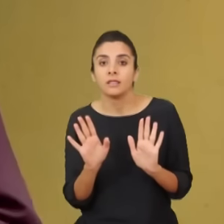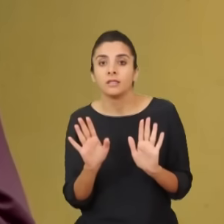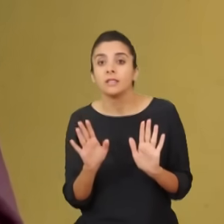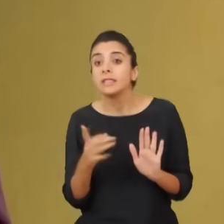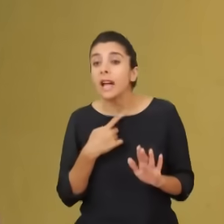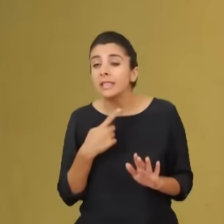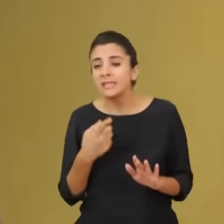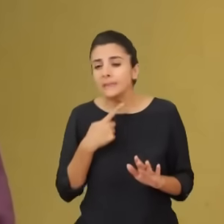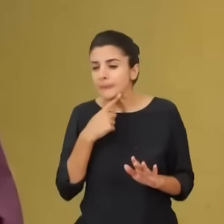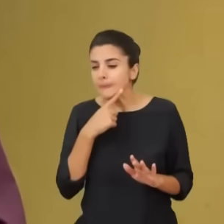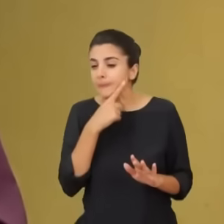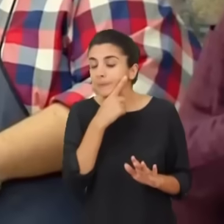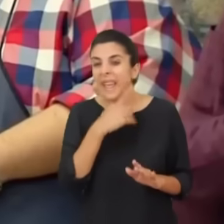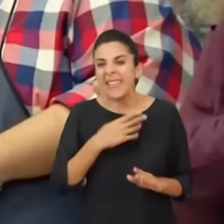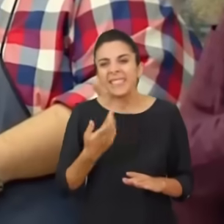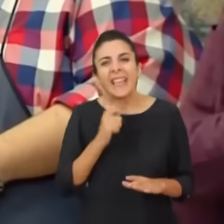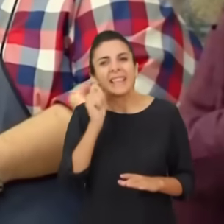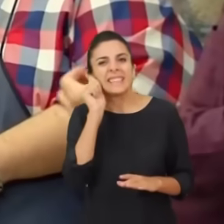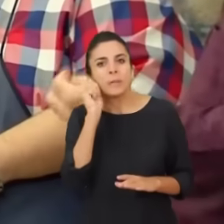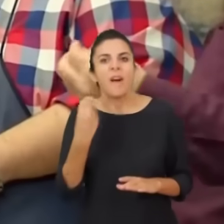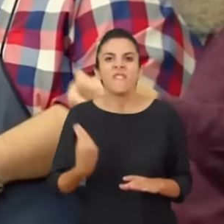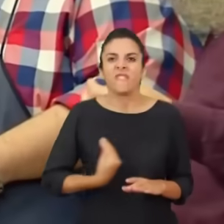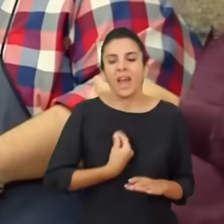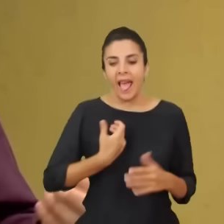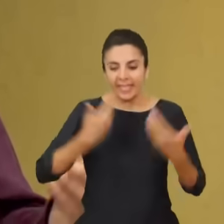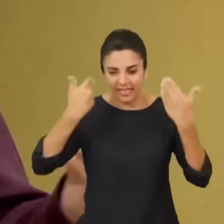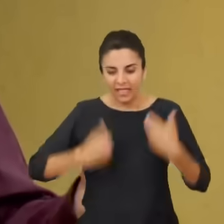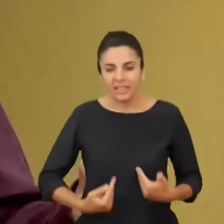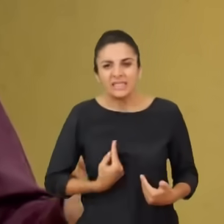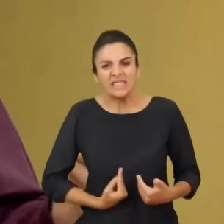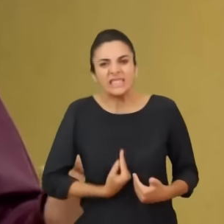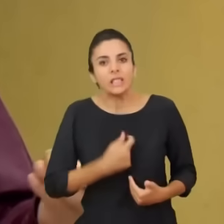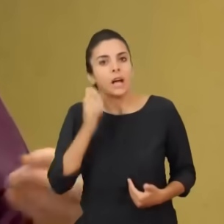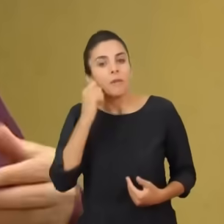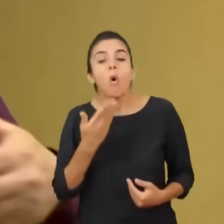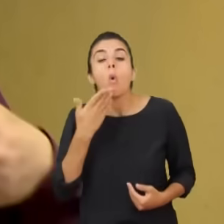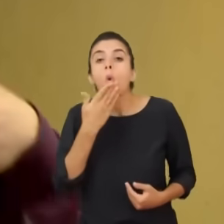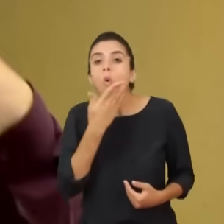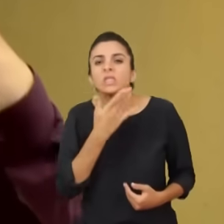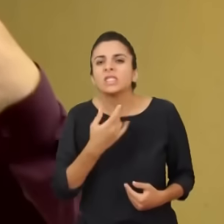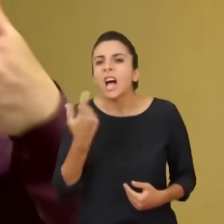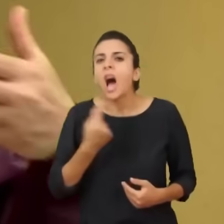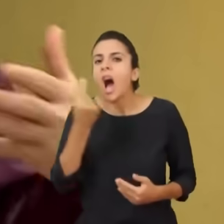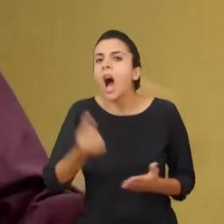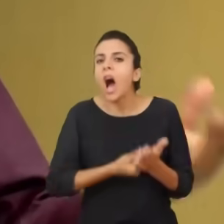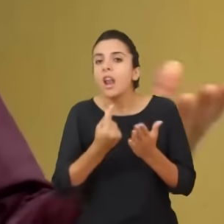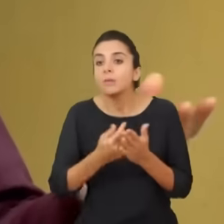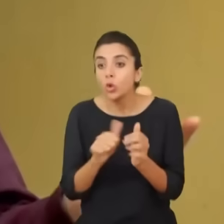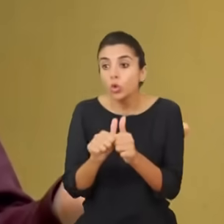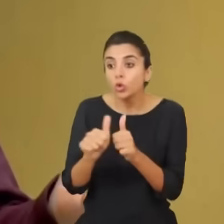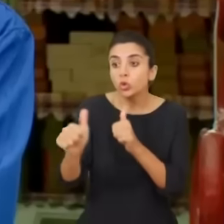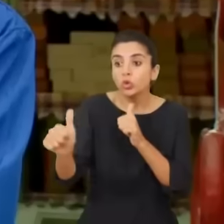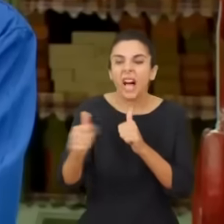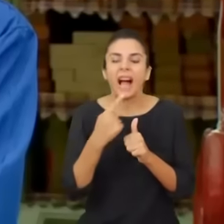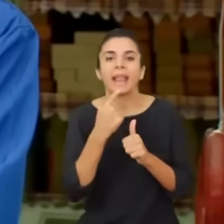Nefsi terbiye de oruçtur. Yani oruç aslında Arapça'da uzaklaşmak